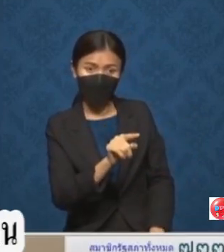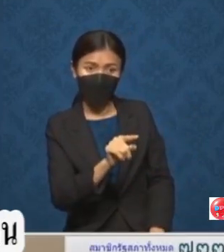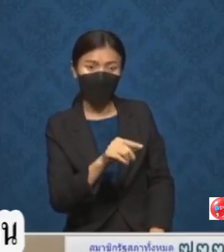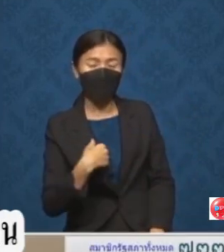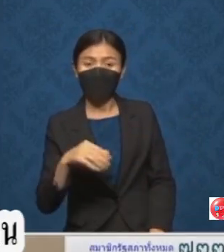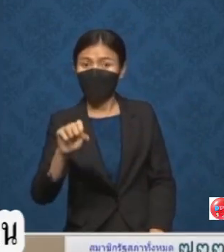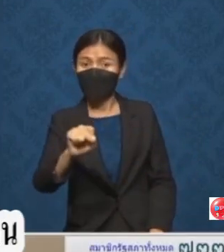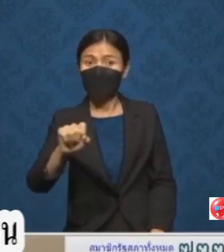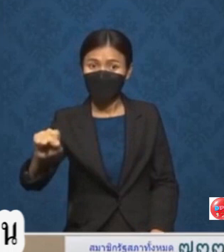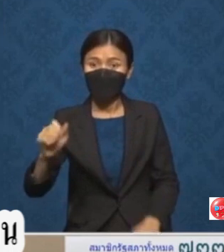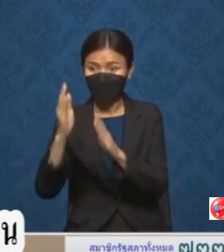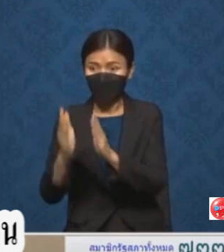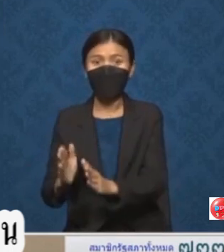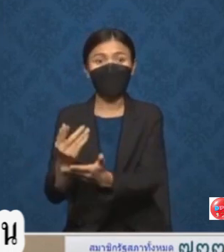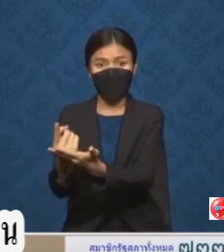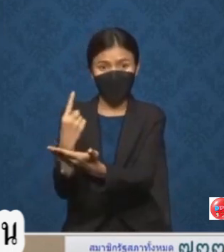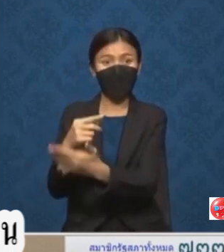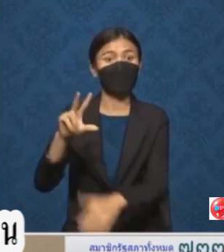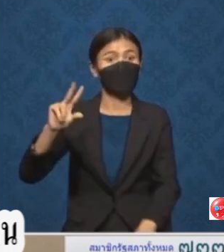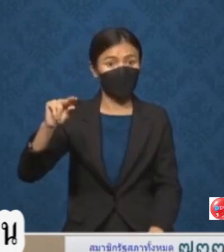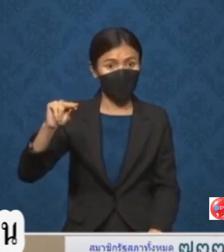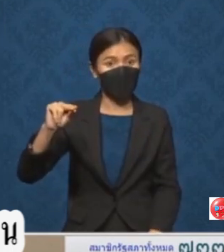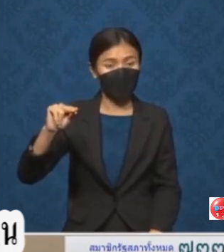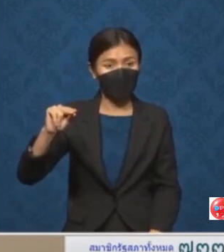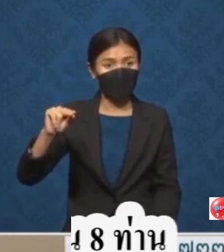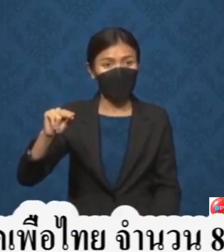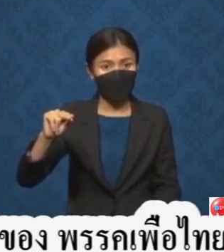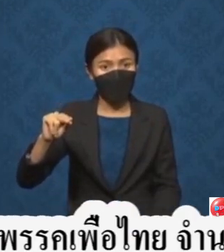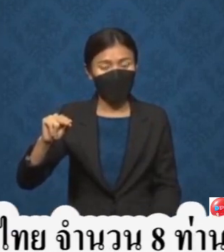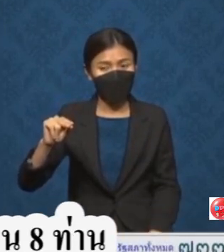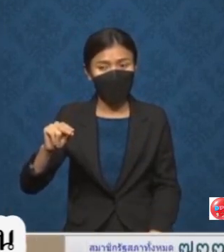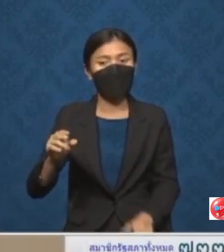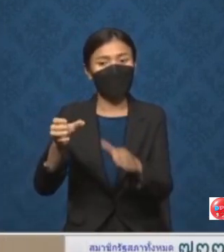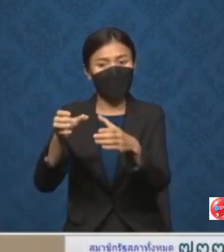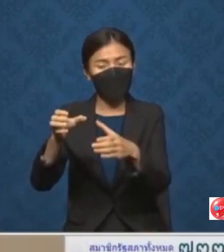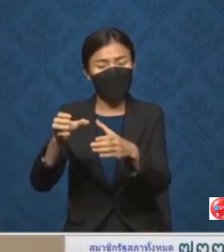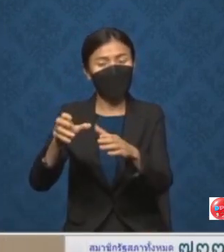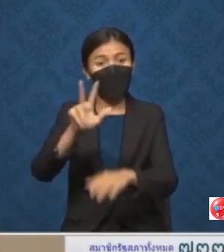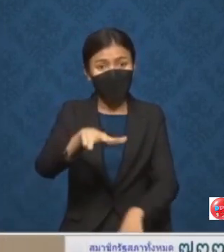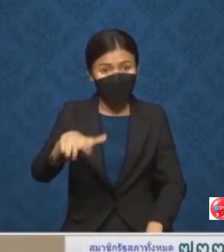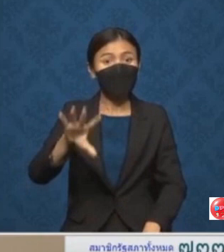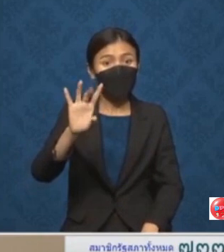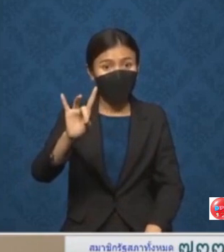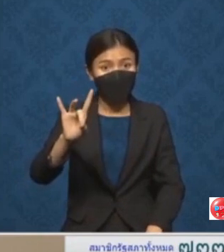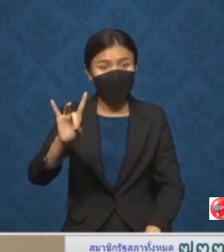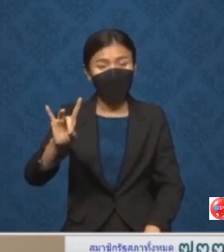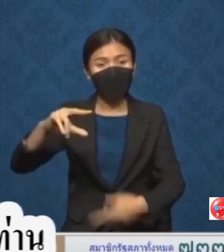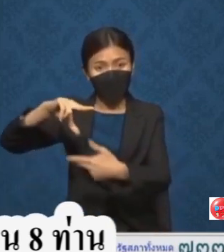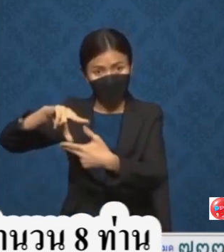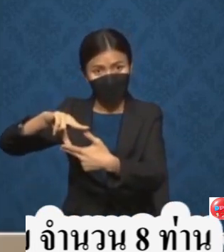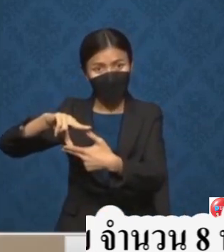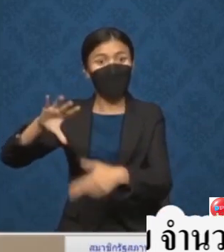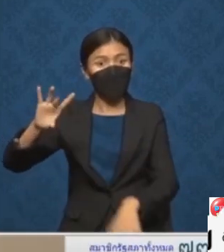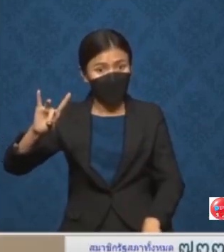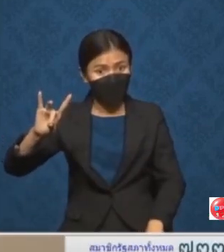ทนราษฎร30ท่านซึ่งจะแยกออกไปเป็นของพรรคเพื่อไทย8ท่านเป็นพรรคพลังประชารัฐ